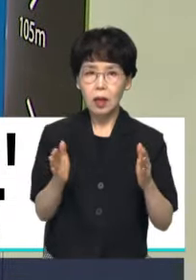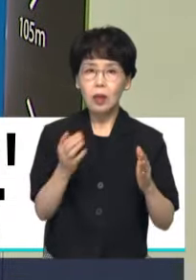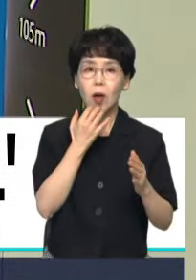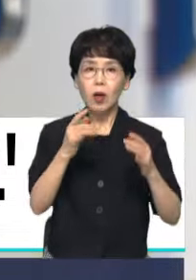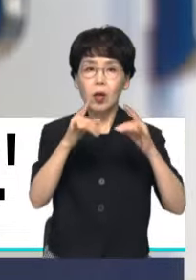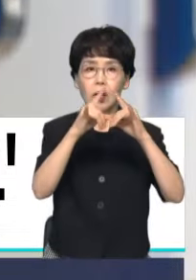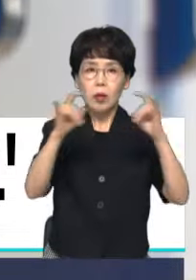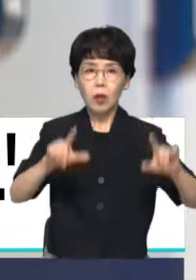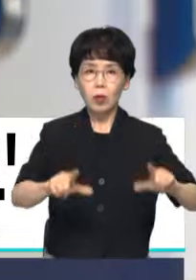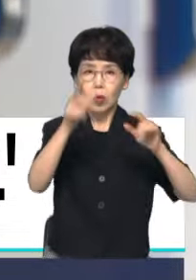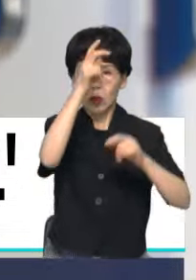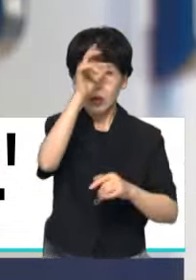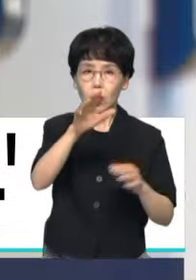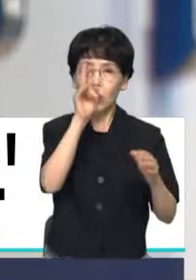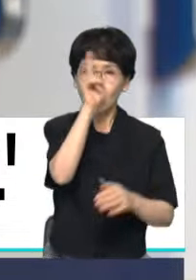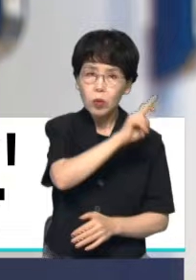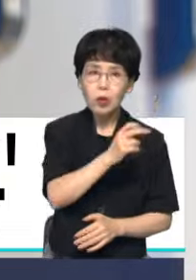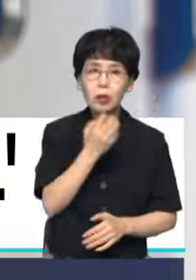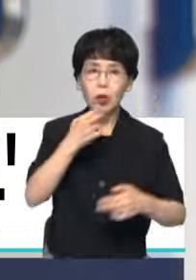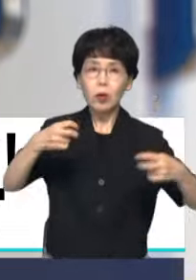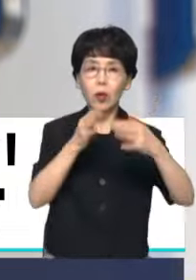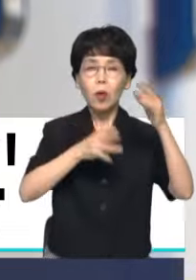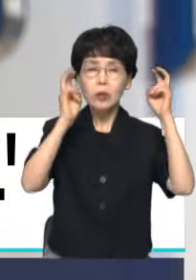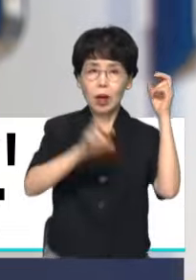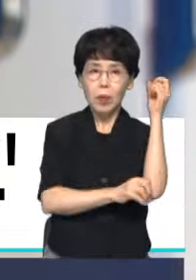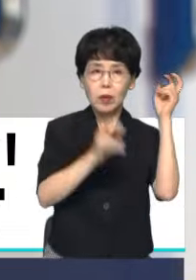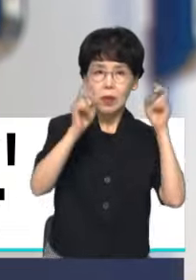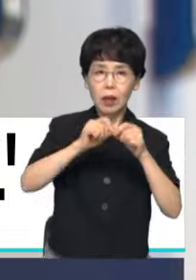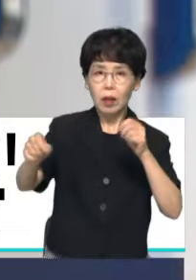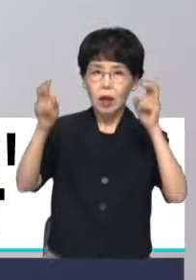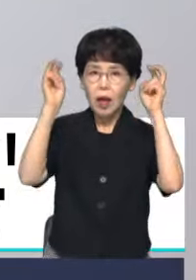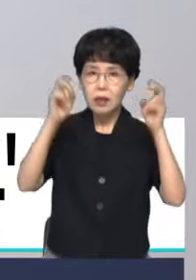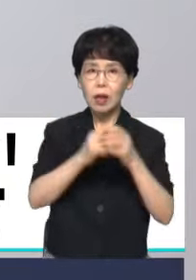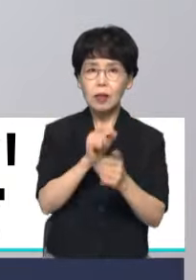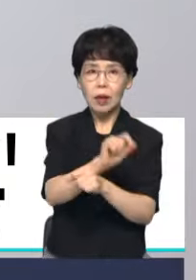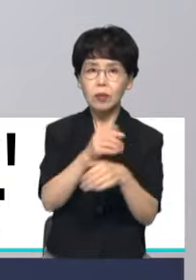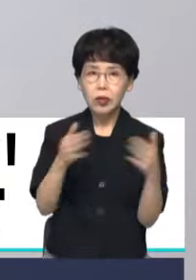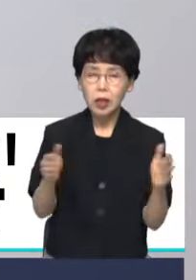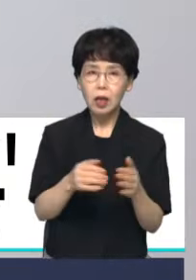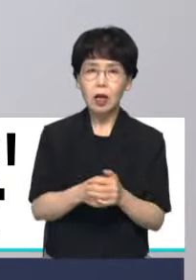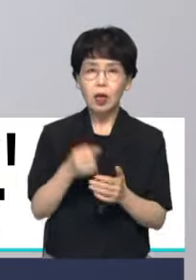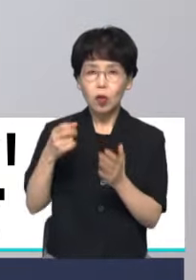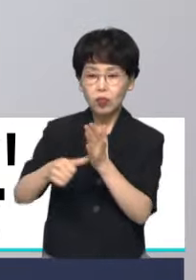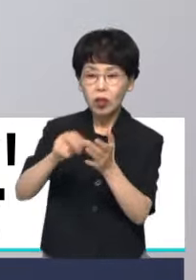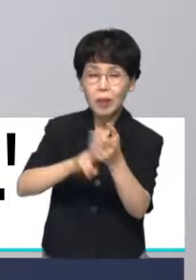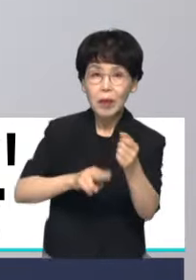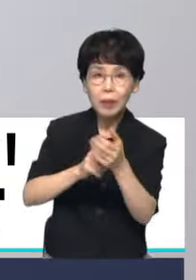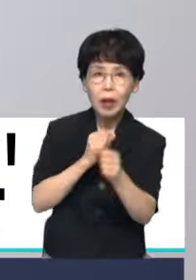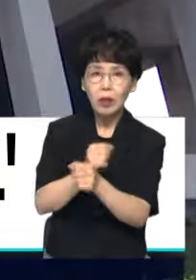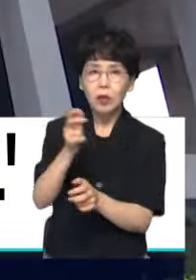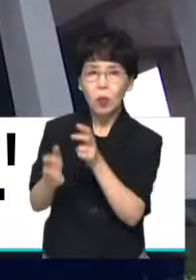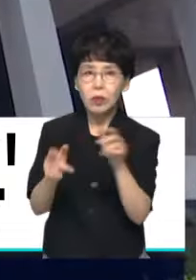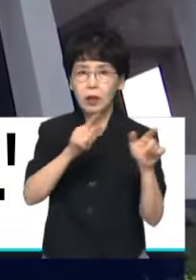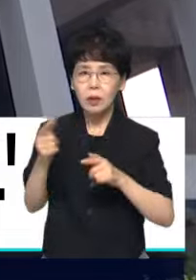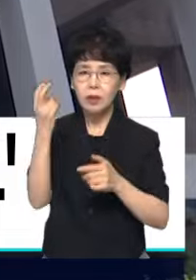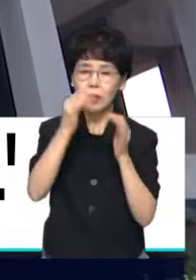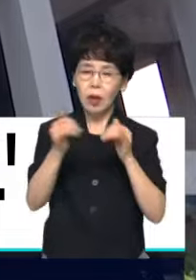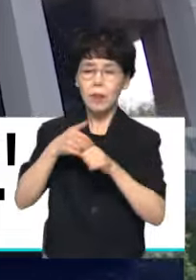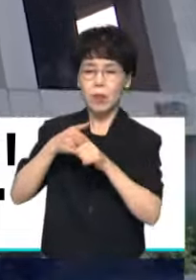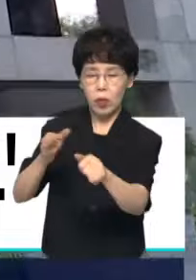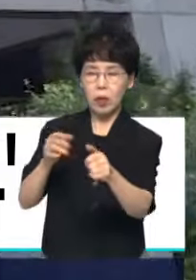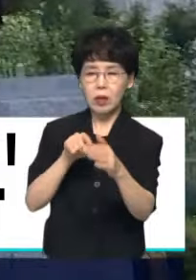오전 서울교통공사 본사와 공사 자회사인 서울교통공사 ENG 사무실, 사물함을 납품하는 제조업체 등의 수사관들을